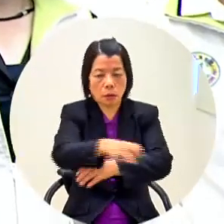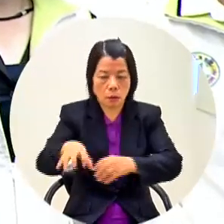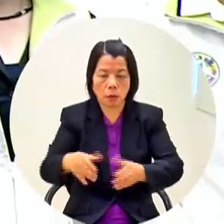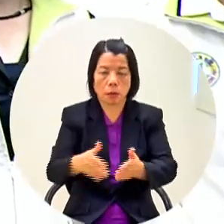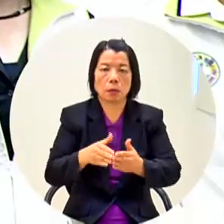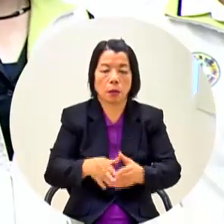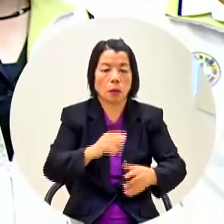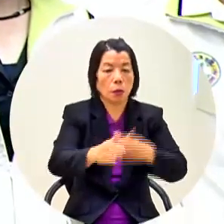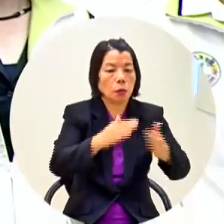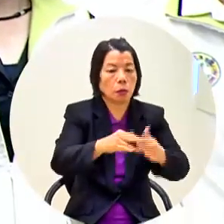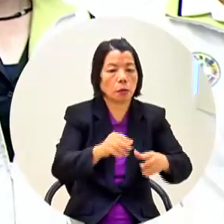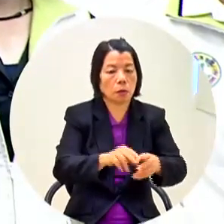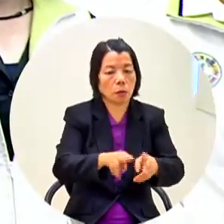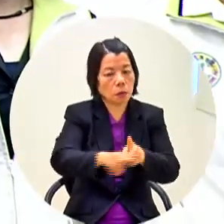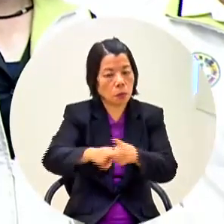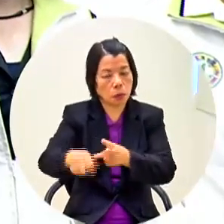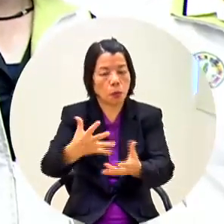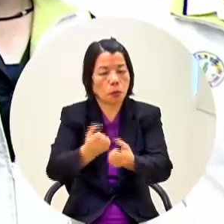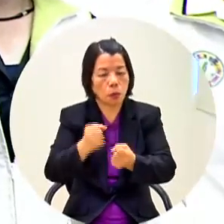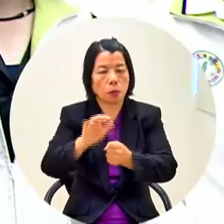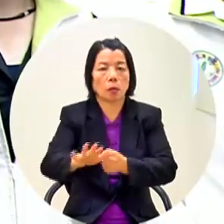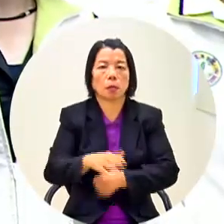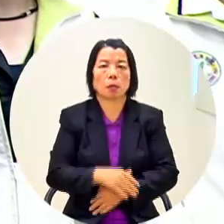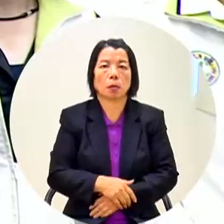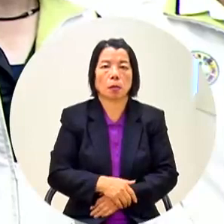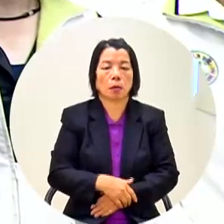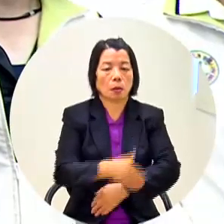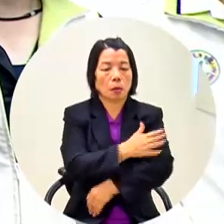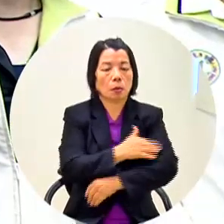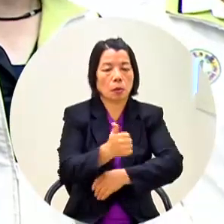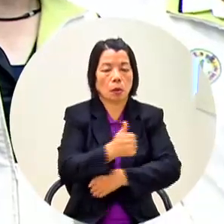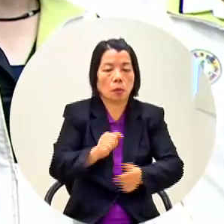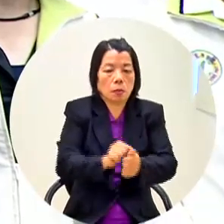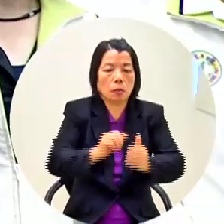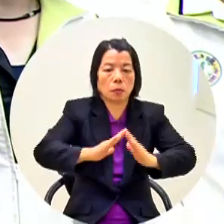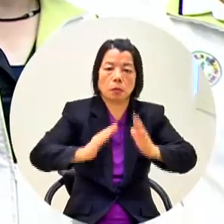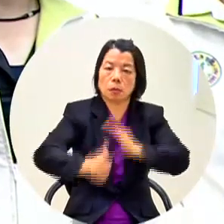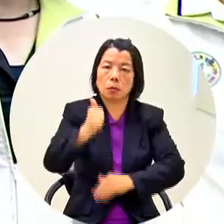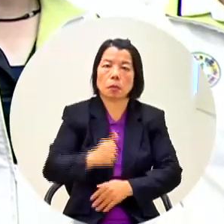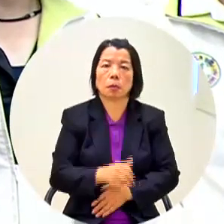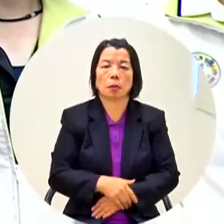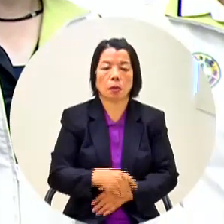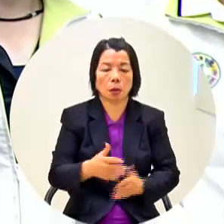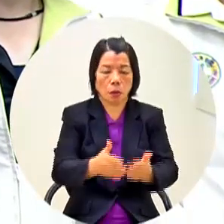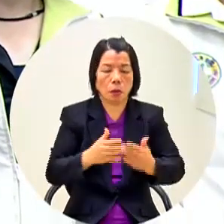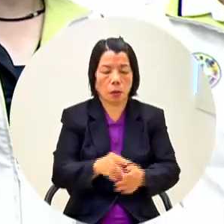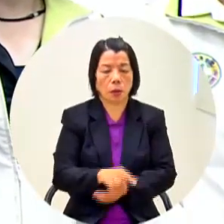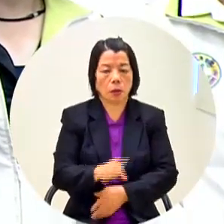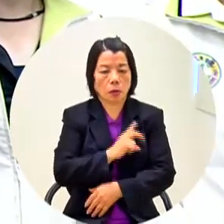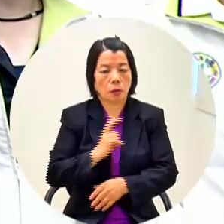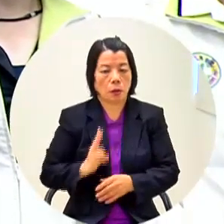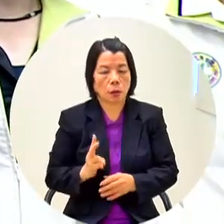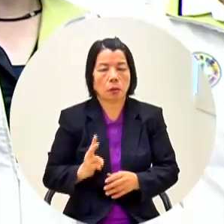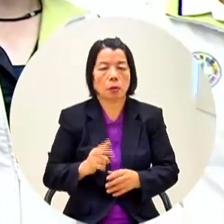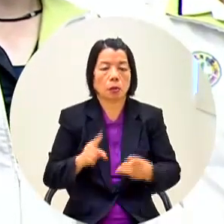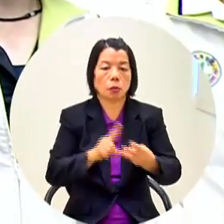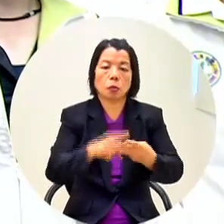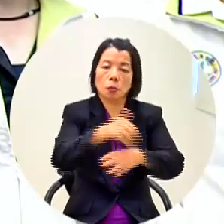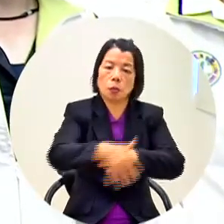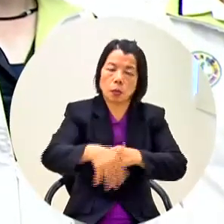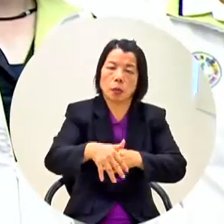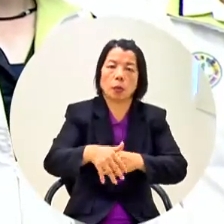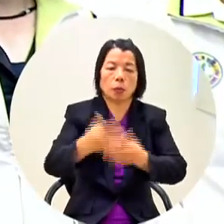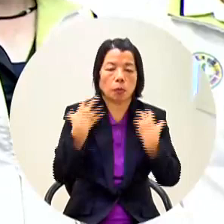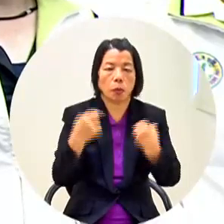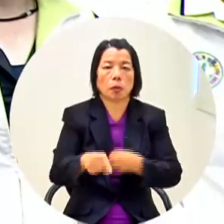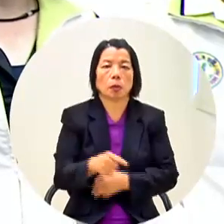文要来出借。陈雄文副市长，你是副市长，身兼选委会的主委，我请教一下，中